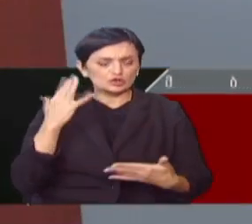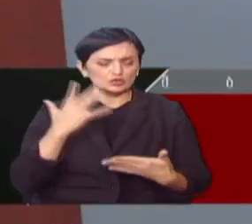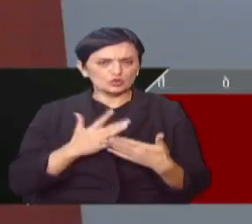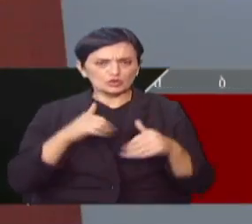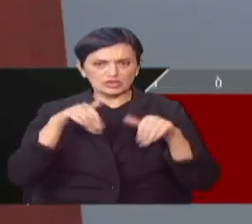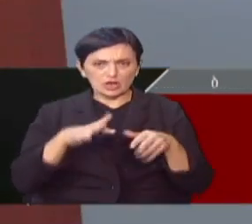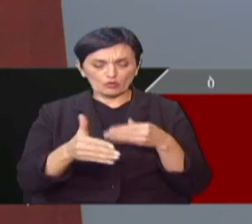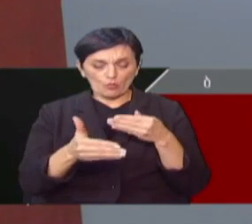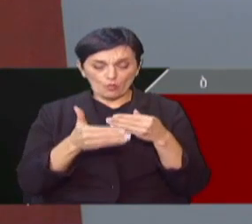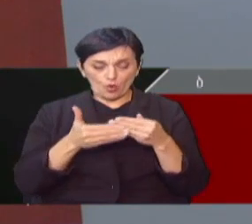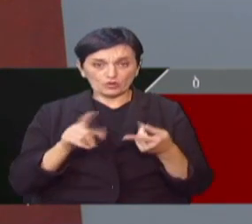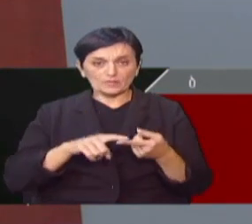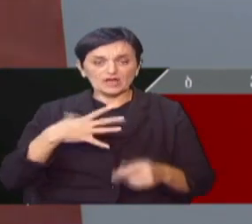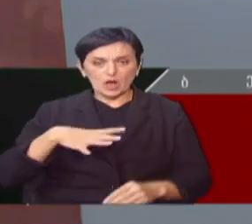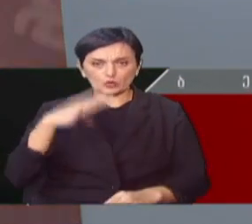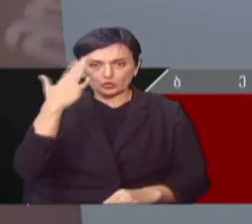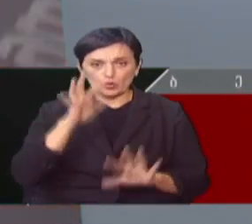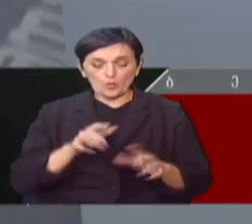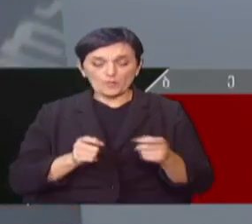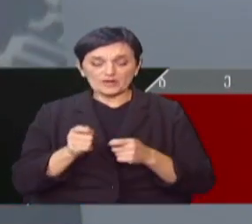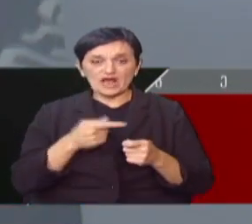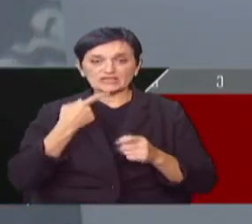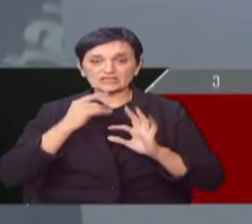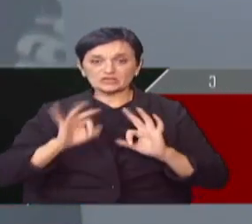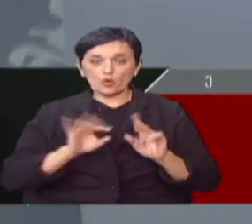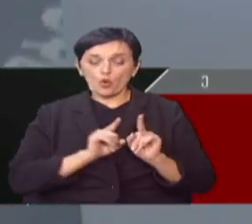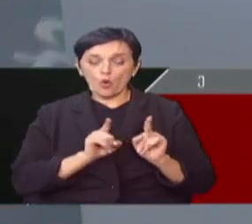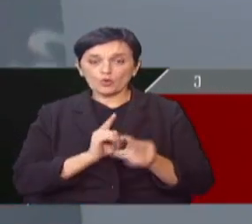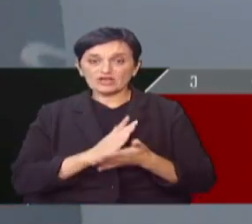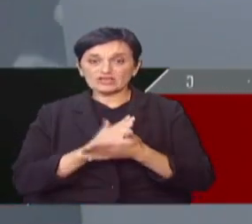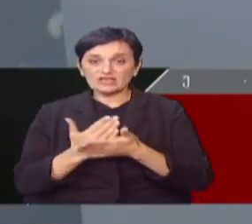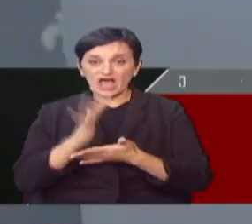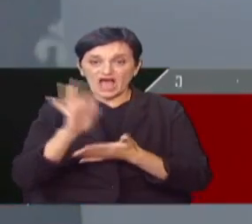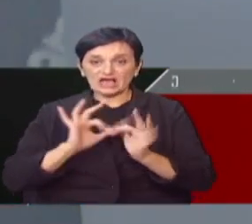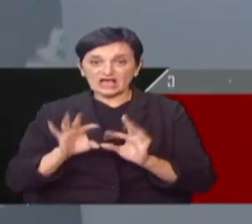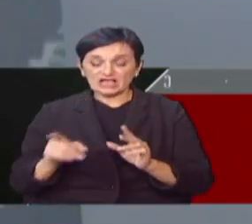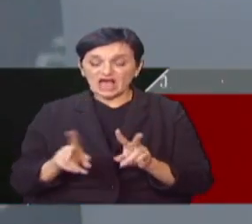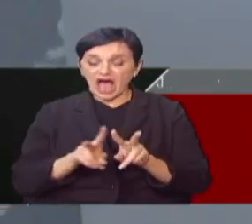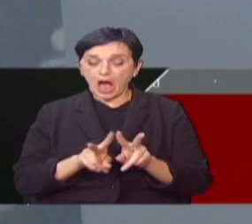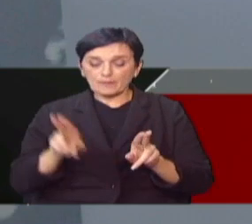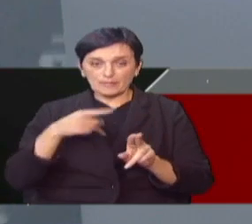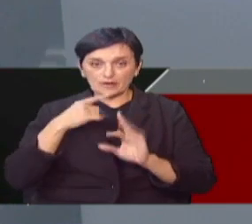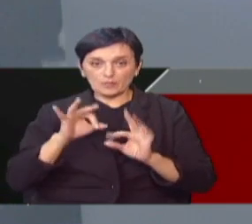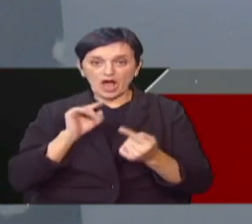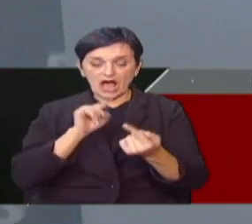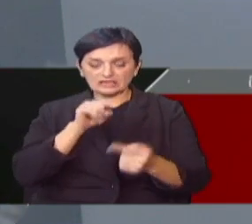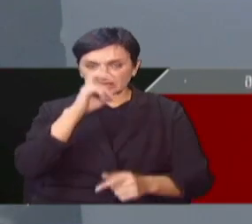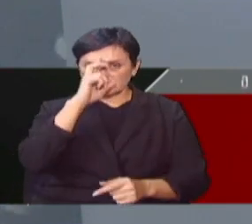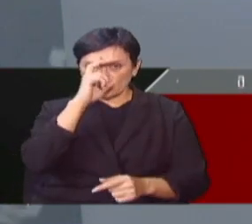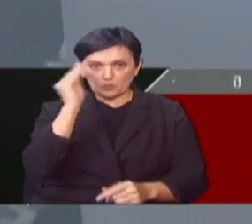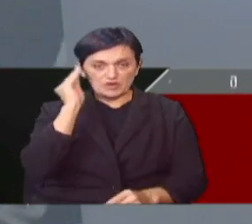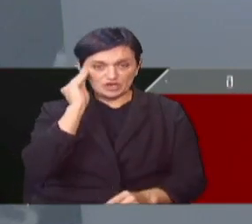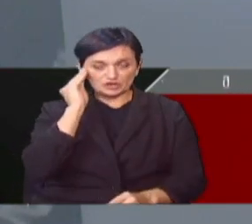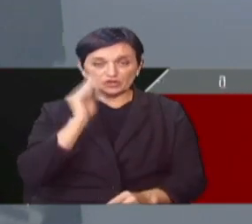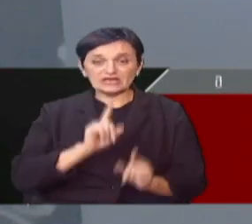გადაწყვეტილების მოახლოების ფონზე ქართული ოცნება პრეზიდენტის გზავნელებს ოპოზიციის ნაწილის განცხადებებთან აიგივებს და მათ ანტისახელმწიფოებრივად